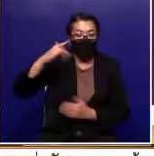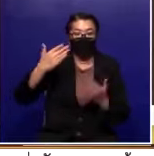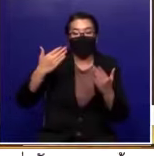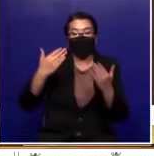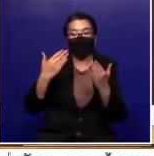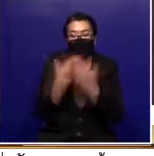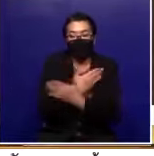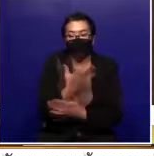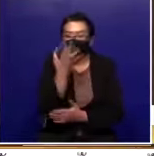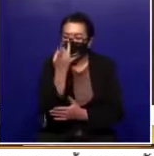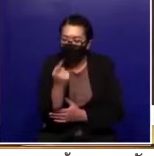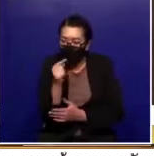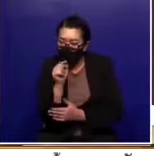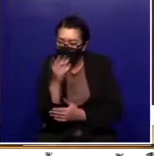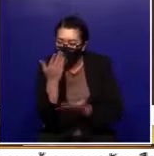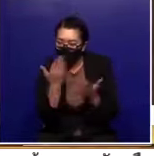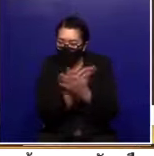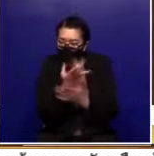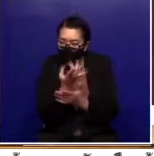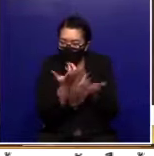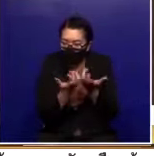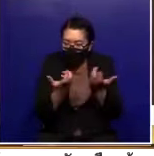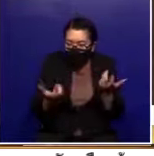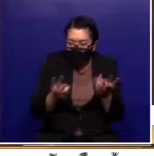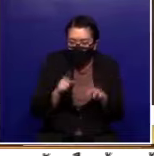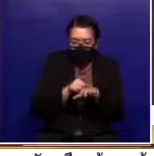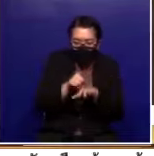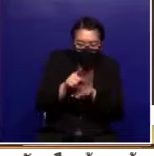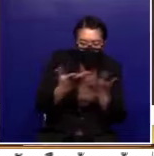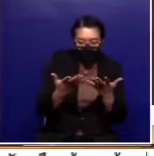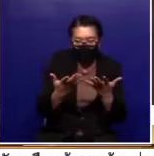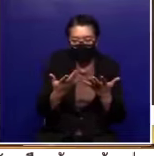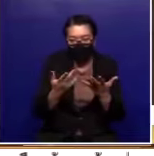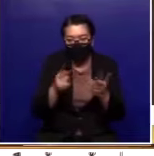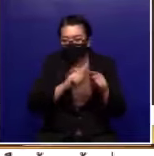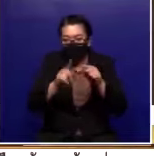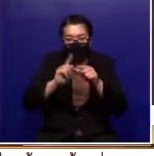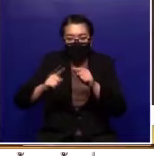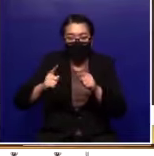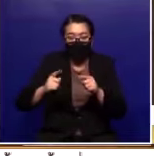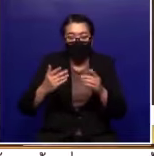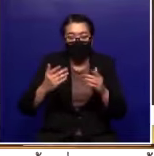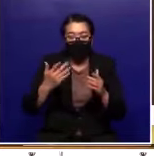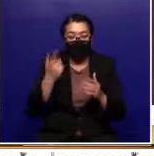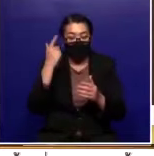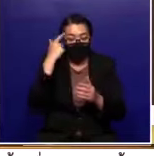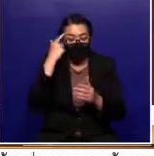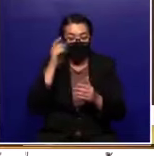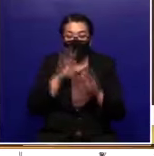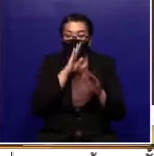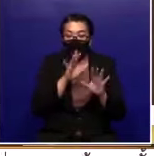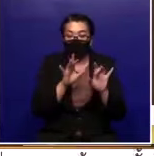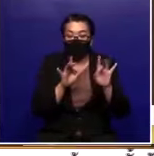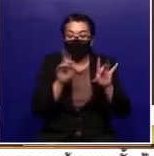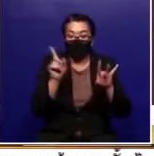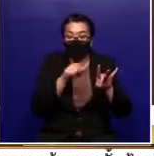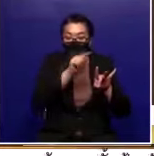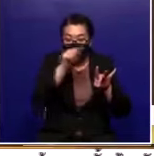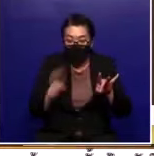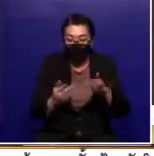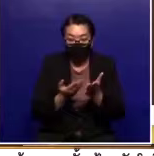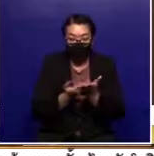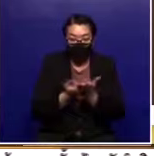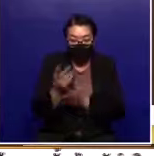อะไรบางอย่างในการจัดซื้ออาวุธอีกหรือไม่ยกตัวอย่างเช่นแทนที่ 100% เนี่ยจะใช้ในประ